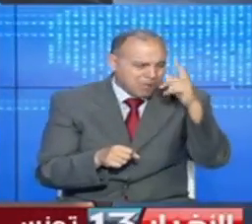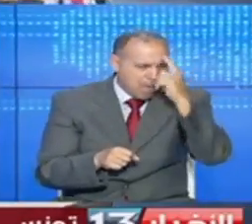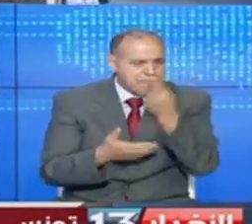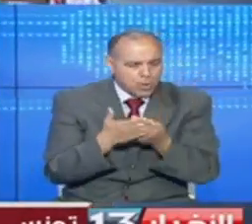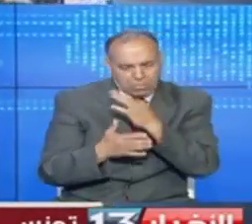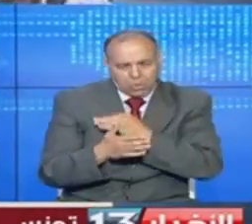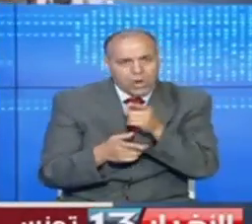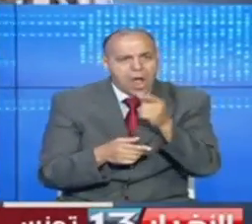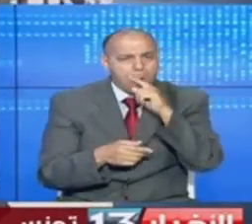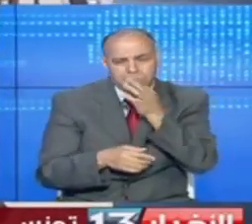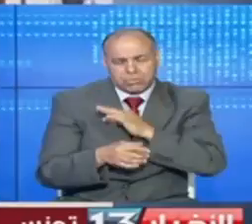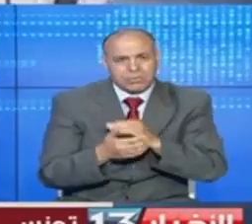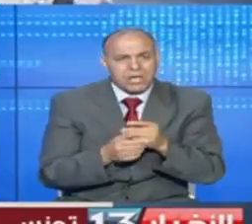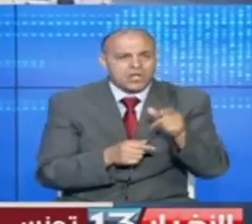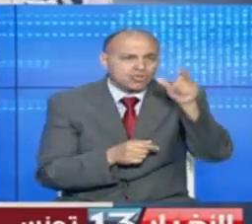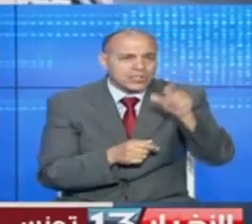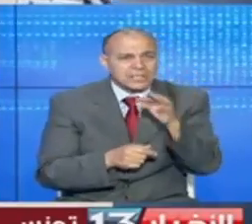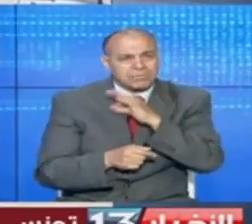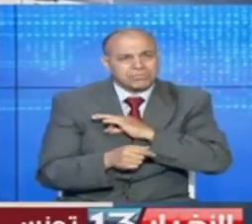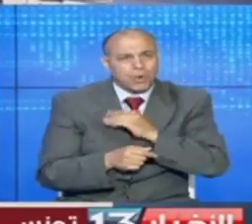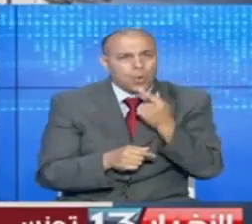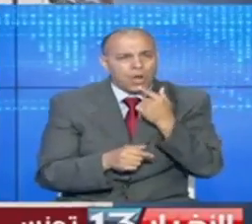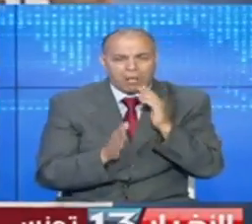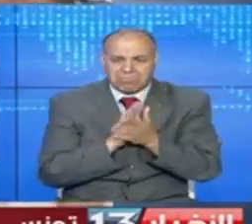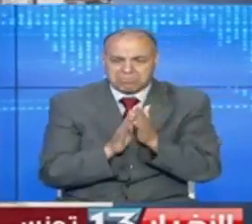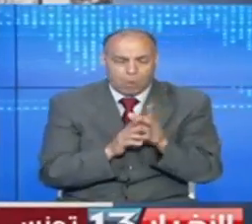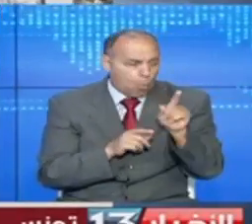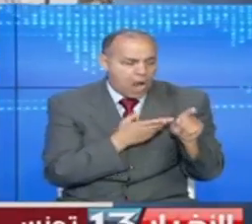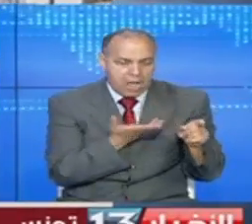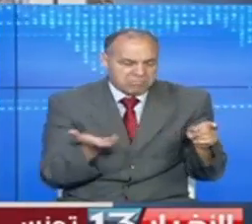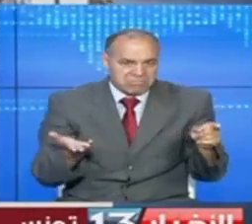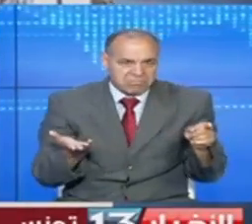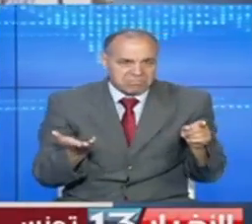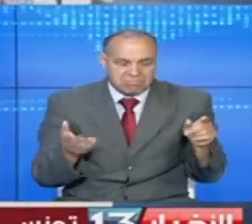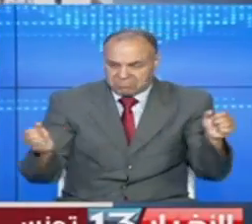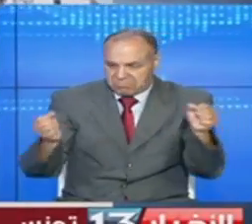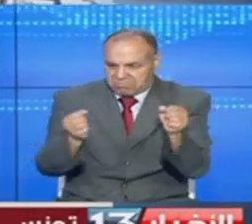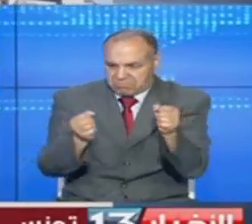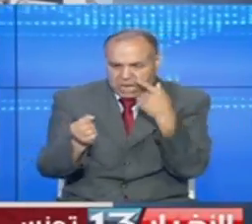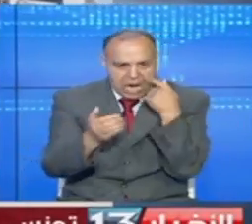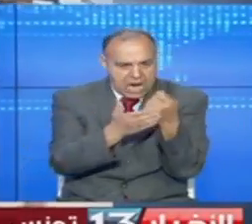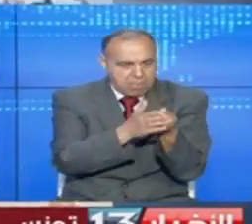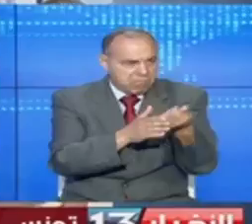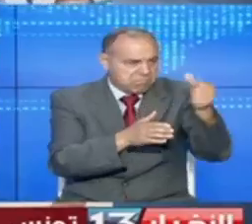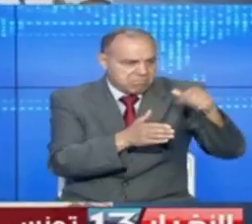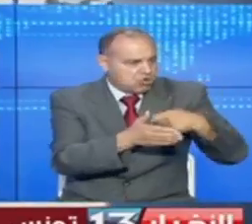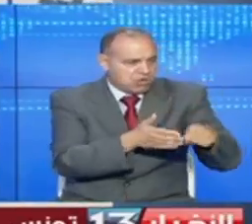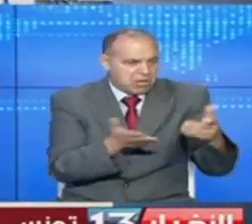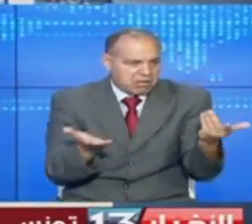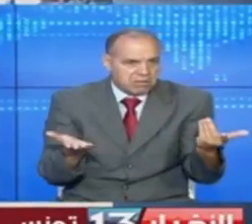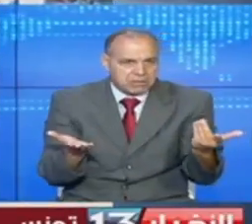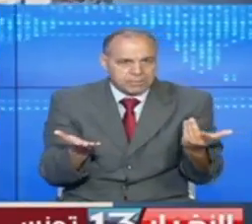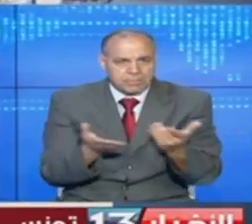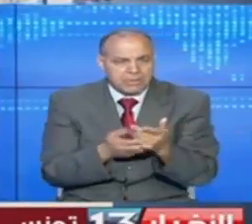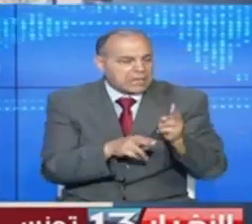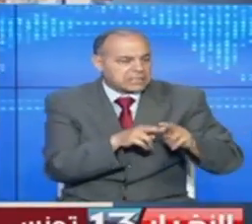ومليون. القشارة تحط في واقع ما ينجم يعمل حتى شيء، تحط قدام واقع لازم يشريها غالية ويشريها، لازم يصلح.